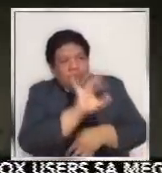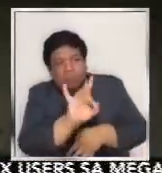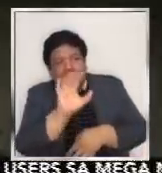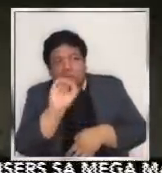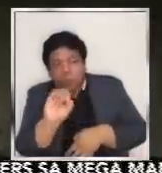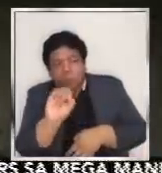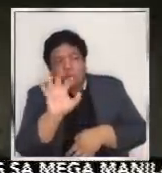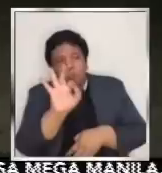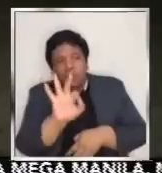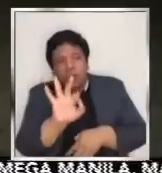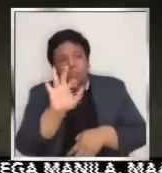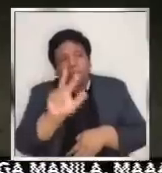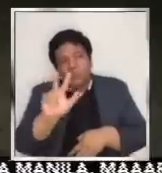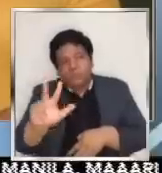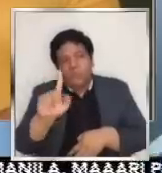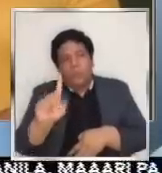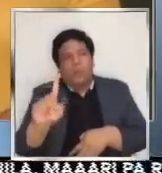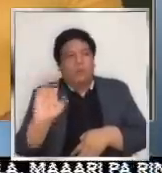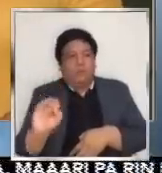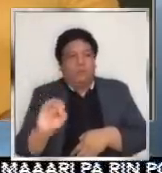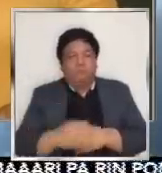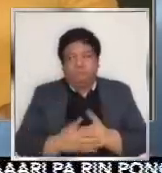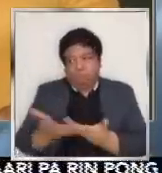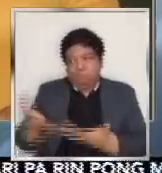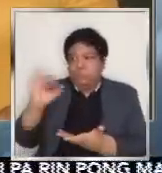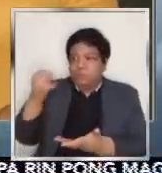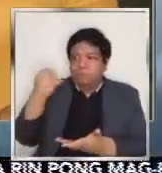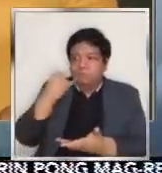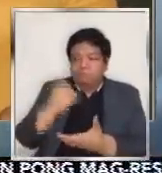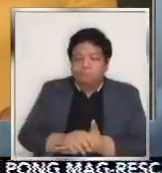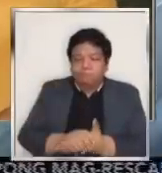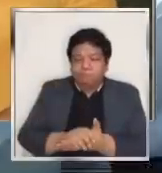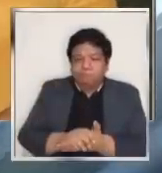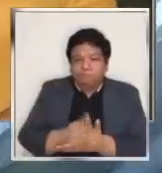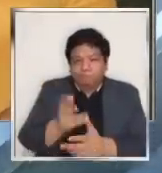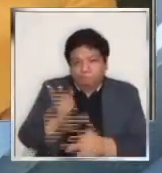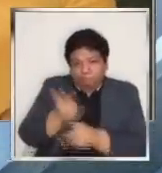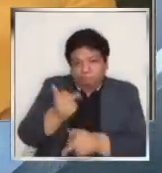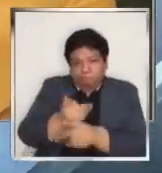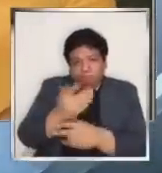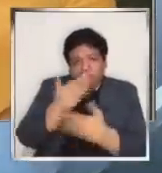880-933-10. Balik sa'yo, Jessica. Ingat at maraming salamat sa'yo, Darlene Kai.